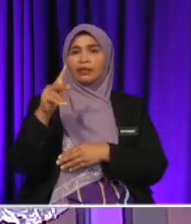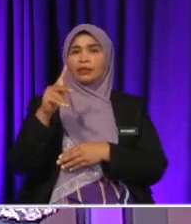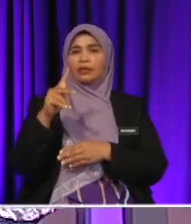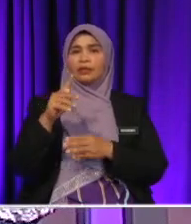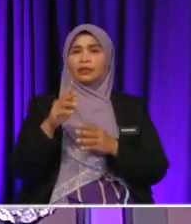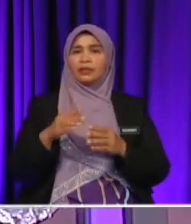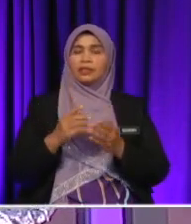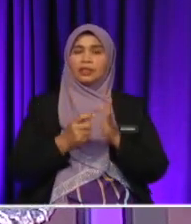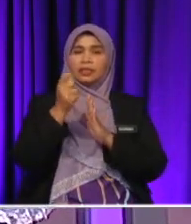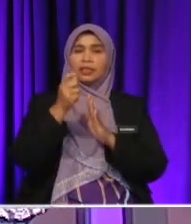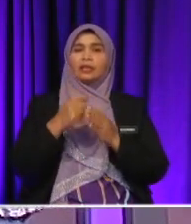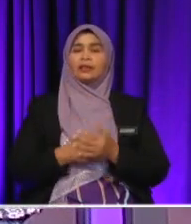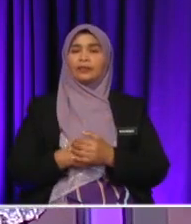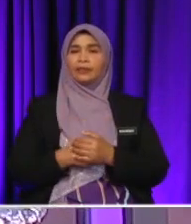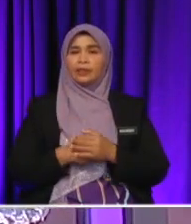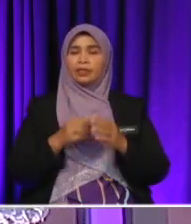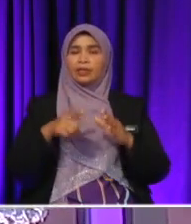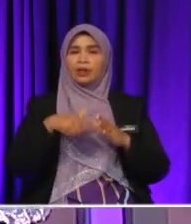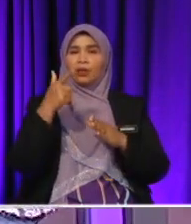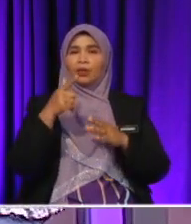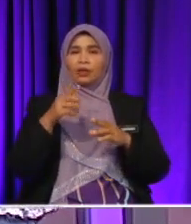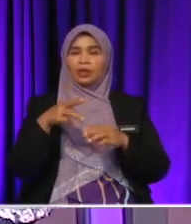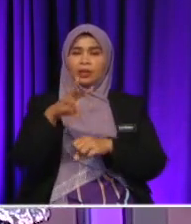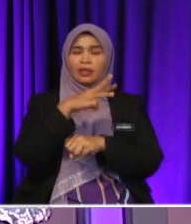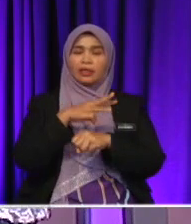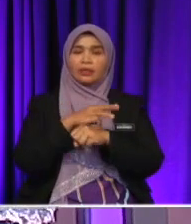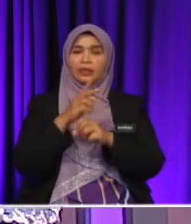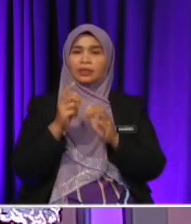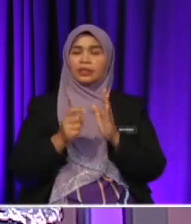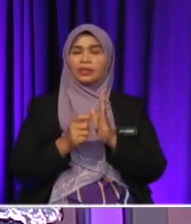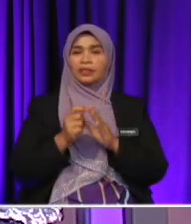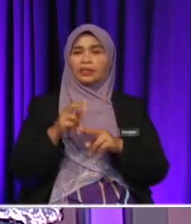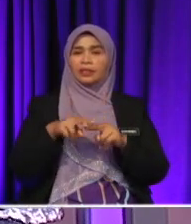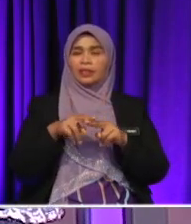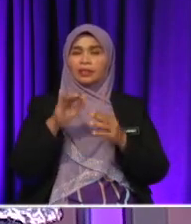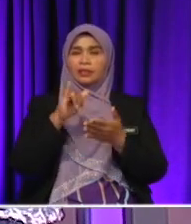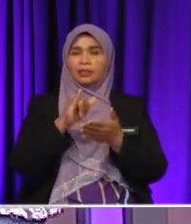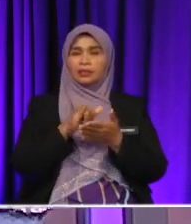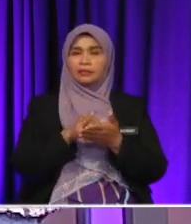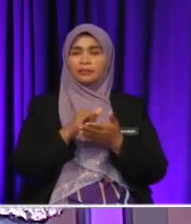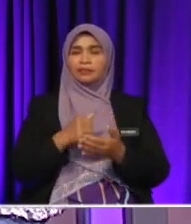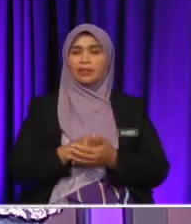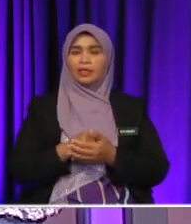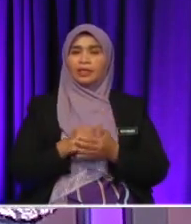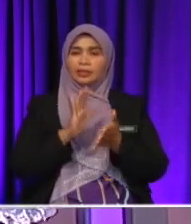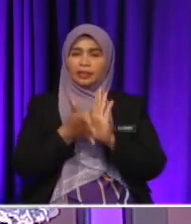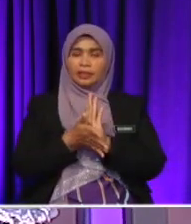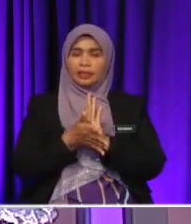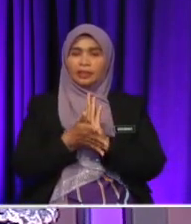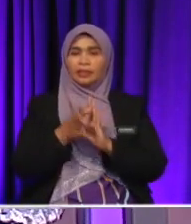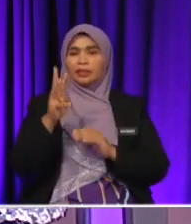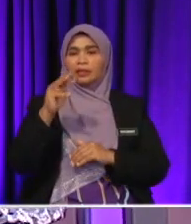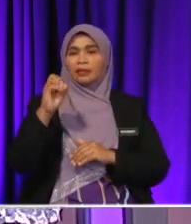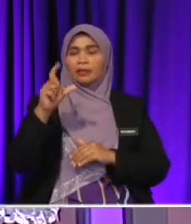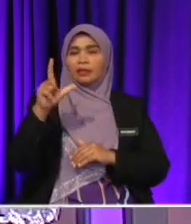di luar kawasan yang garam tuh dia lagi rendah sebenarnya berbanding sukses jadi sampai